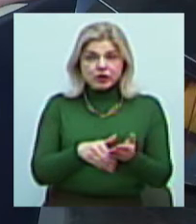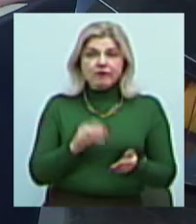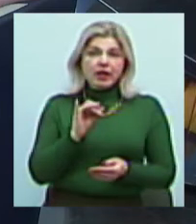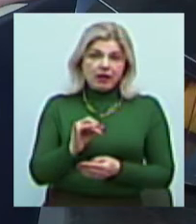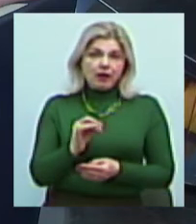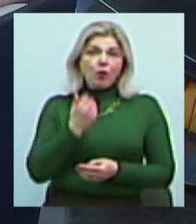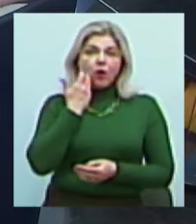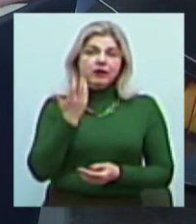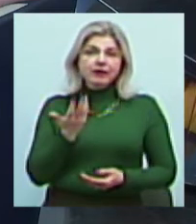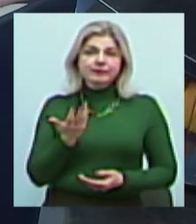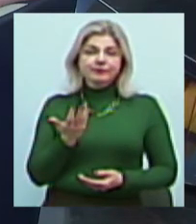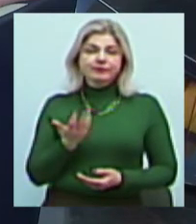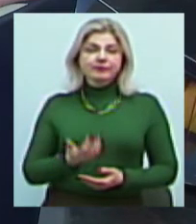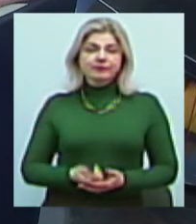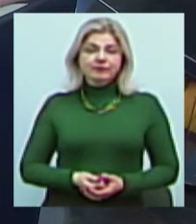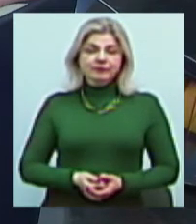коли